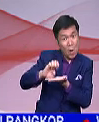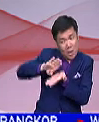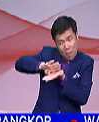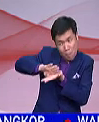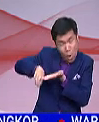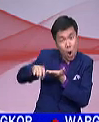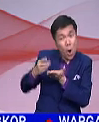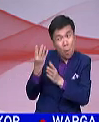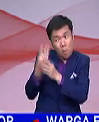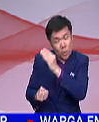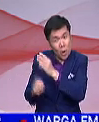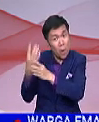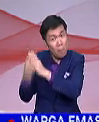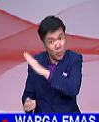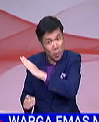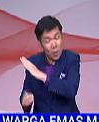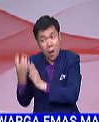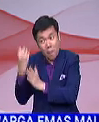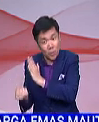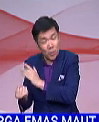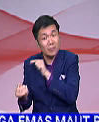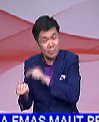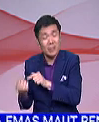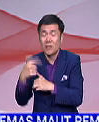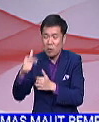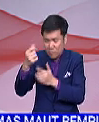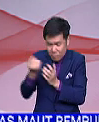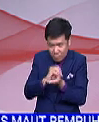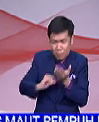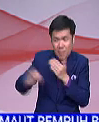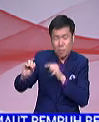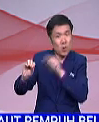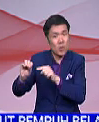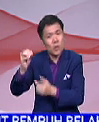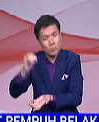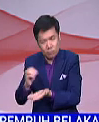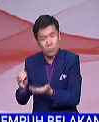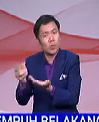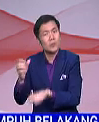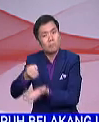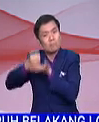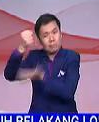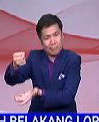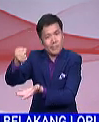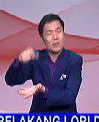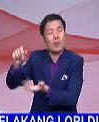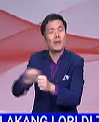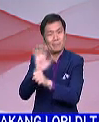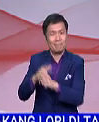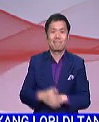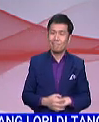gaji mereka untuk diberikan sebagai sumbangan kepada tabung bencana negeri COVID-19. Potongan gaji